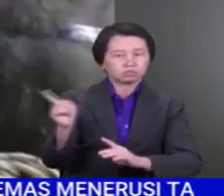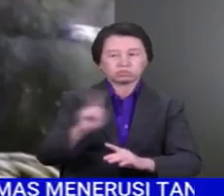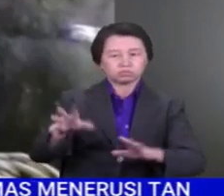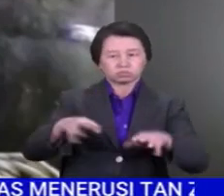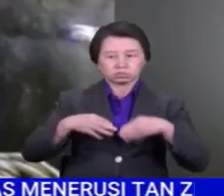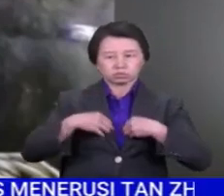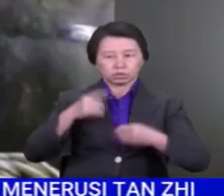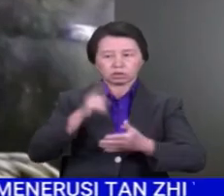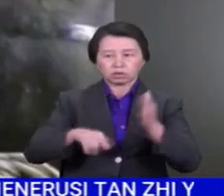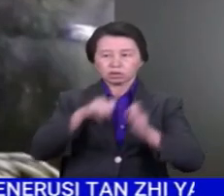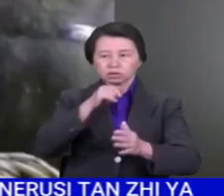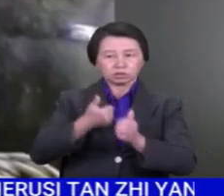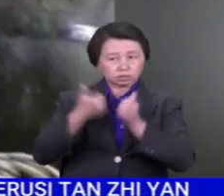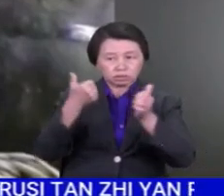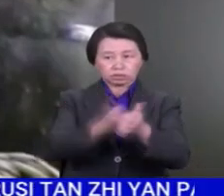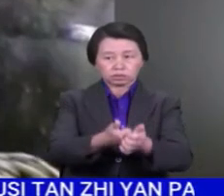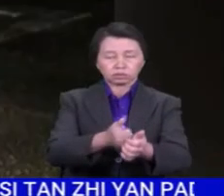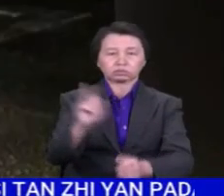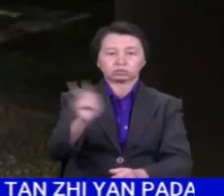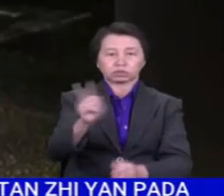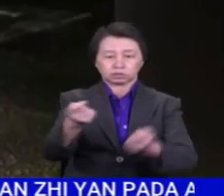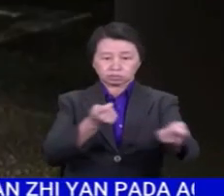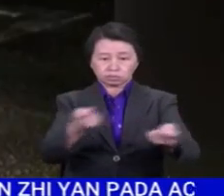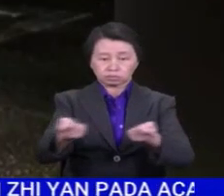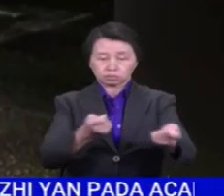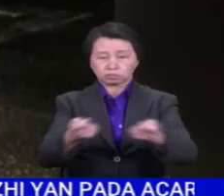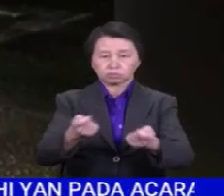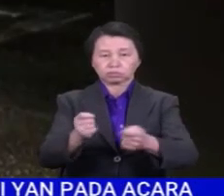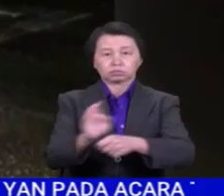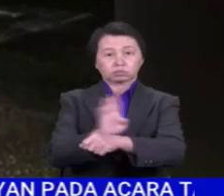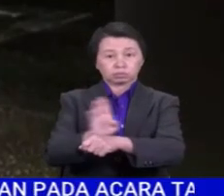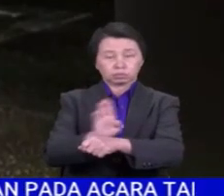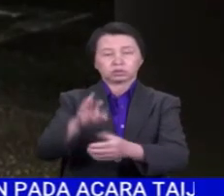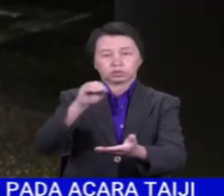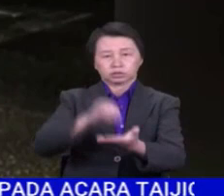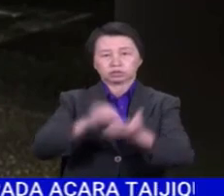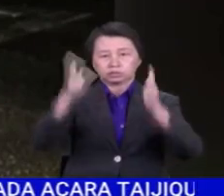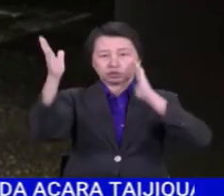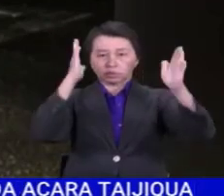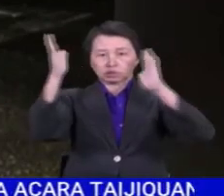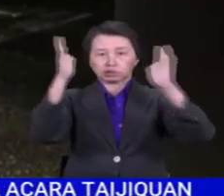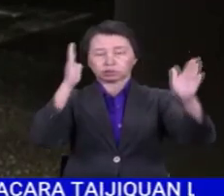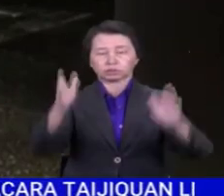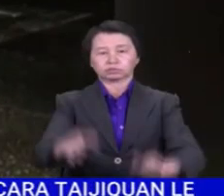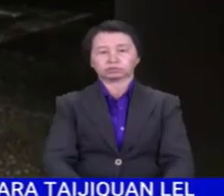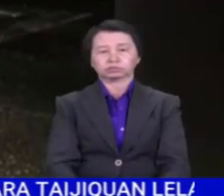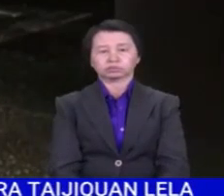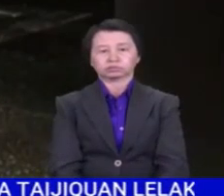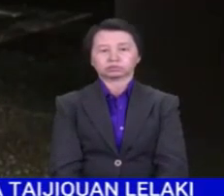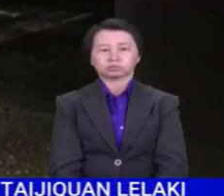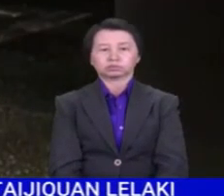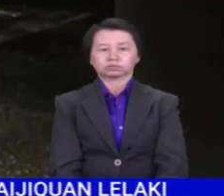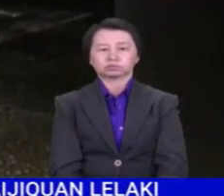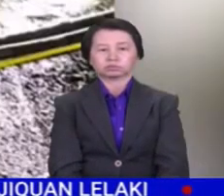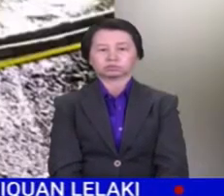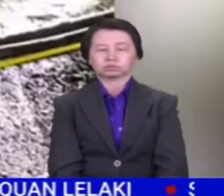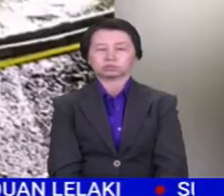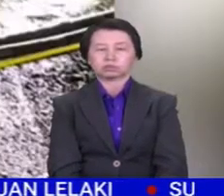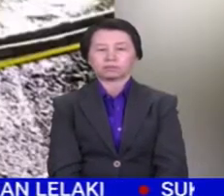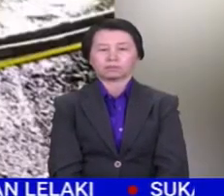dengan sebarang ketidakpatuhan marmont yang pengendali kendaraan perdagangan di negara ini yo